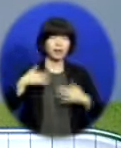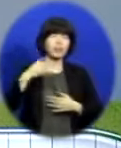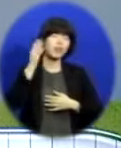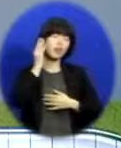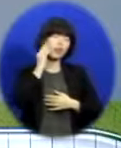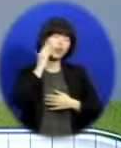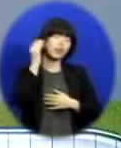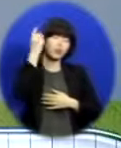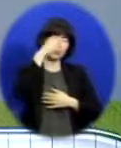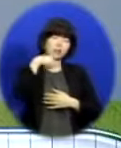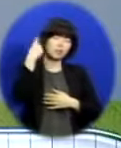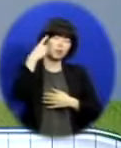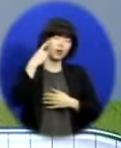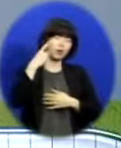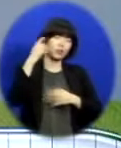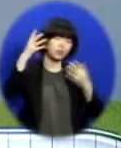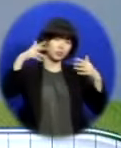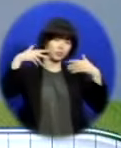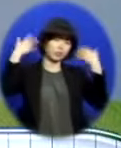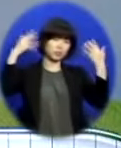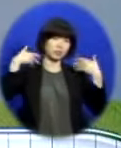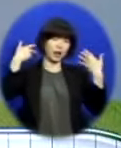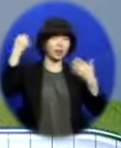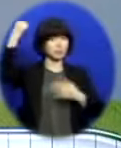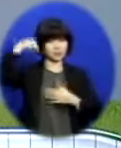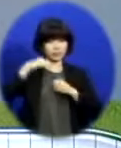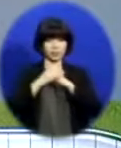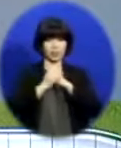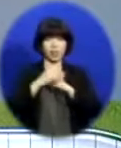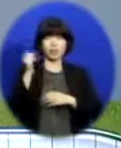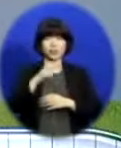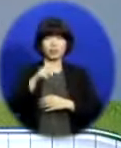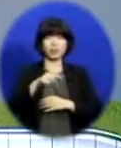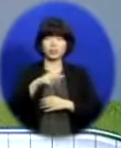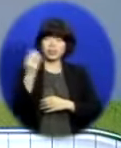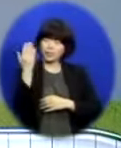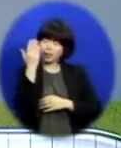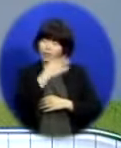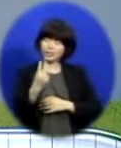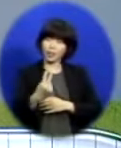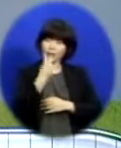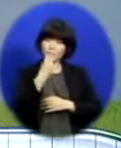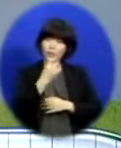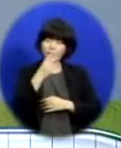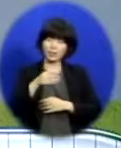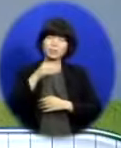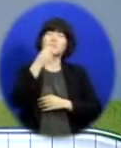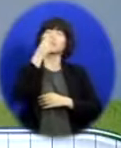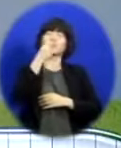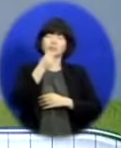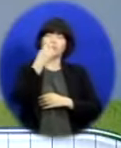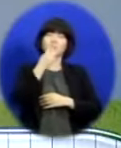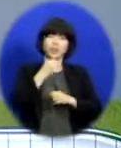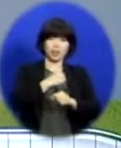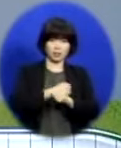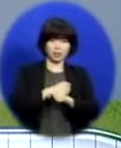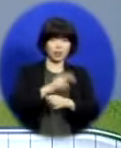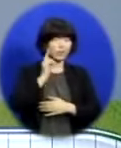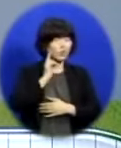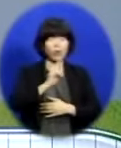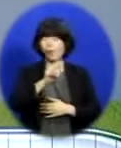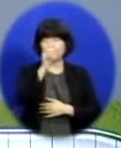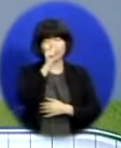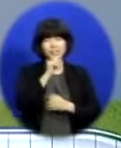얼굴을 스치고 지나가는 바람을 느끼 그리고 그 신선한 공기를 마시면서 너무 좋다